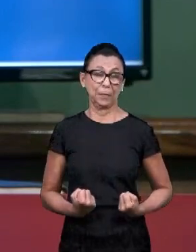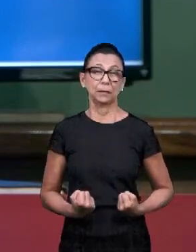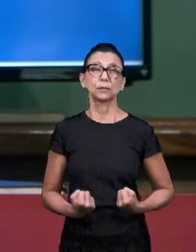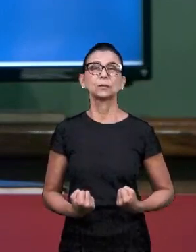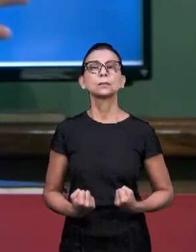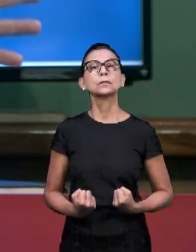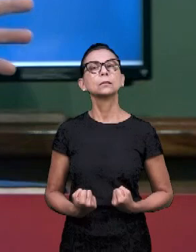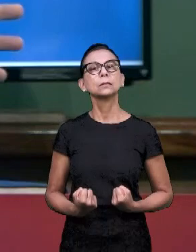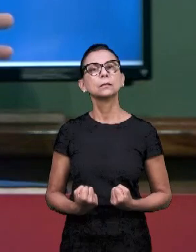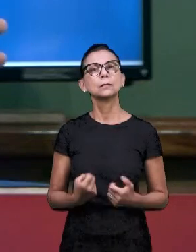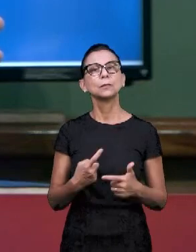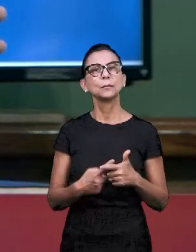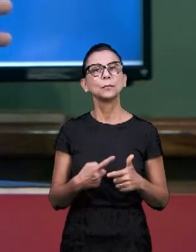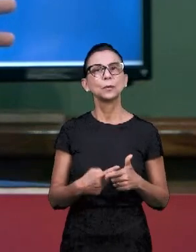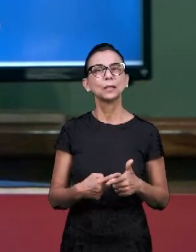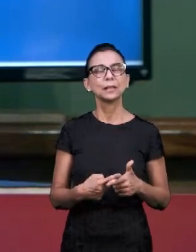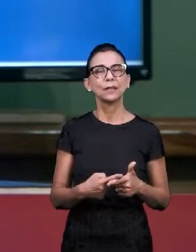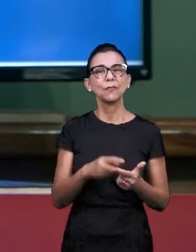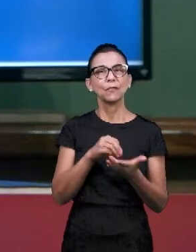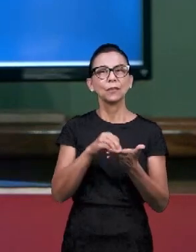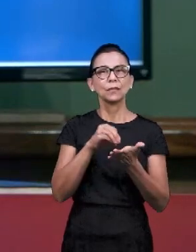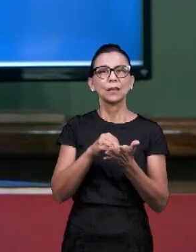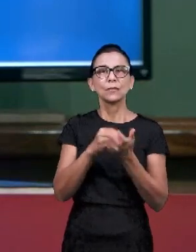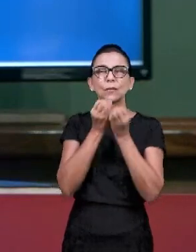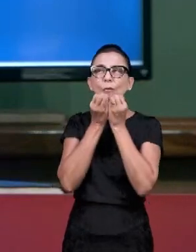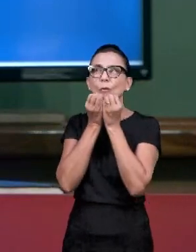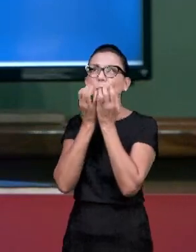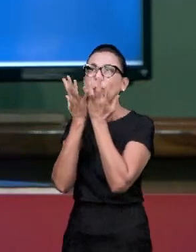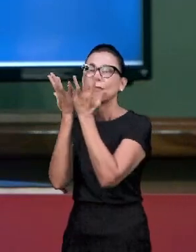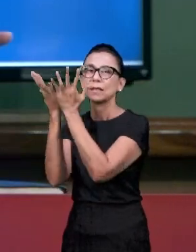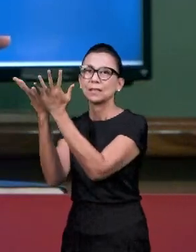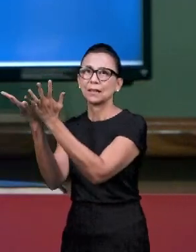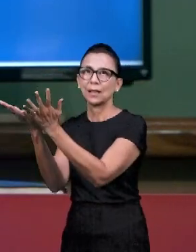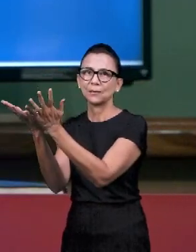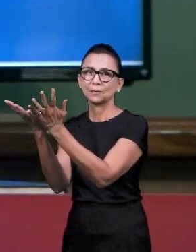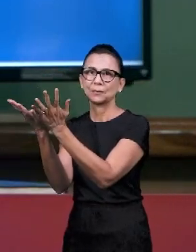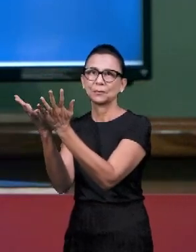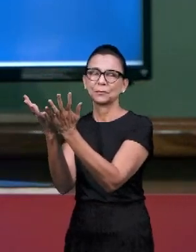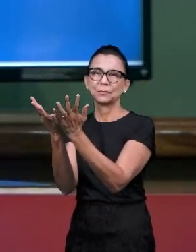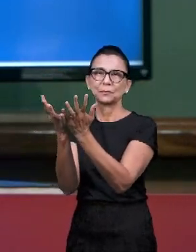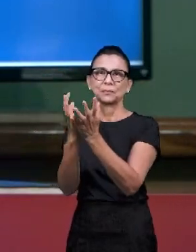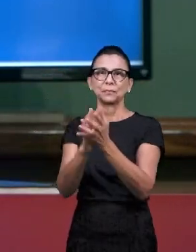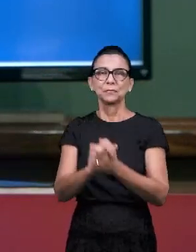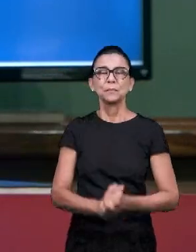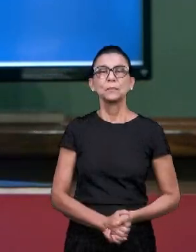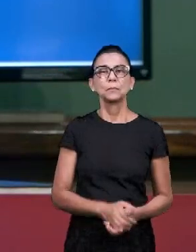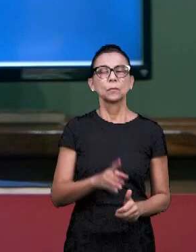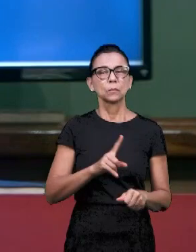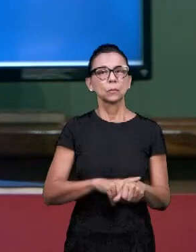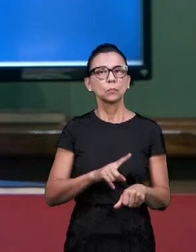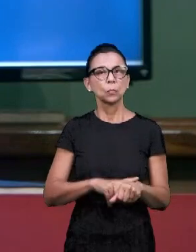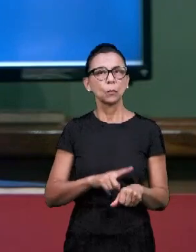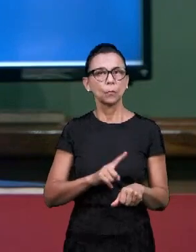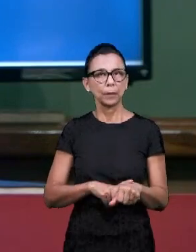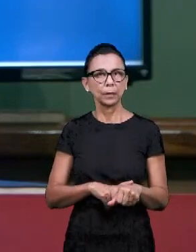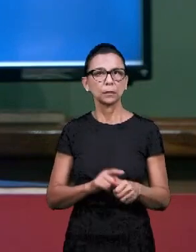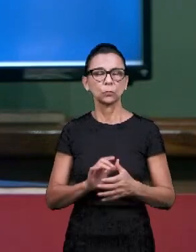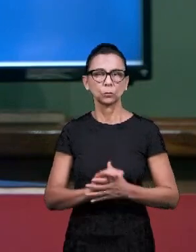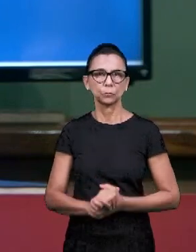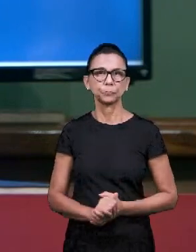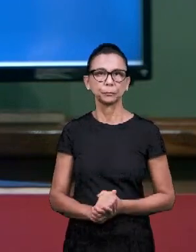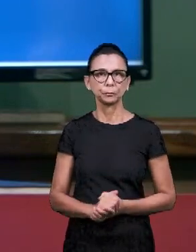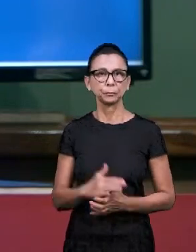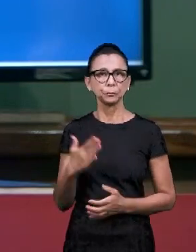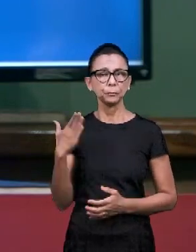На их спинах был гнет, и они были как узницы, потому что на их спинах лежал